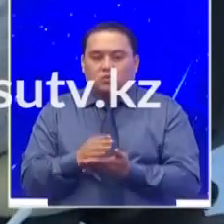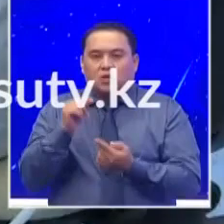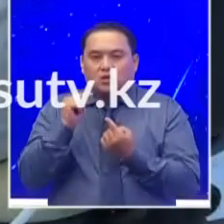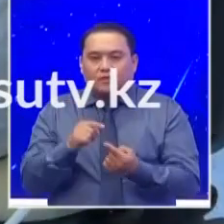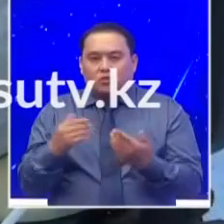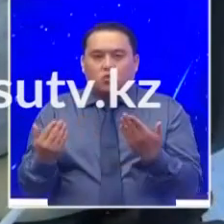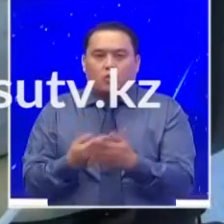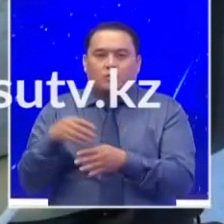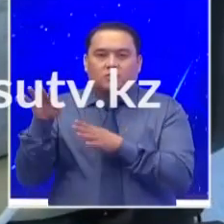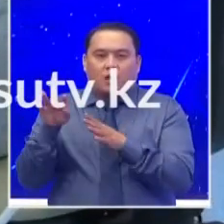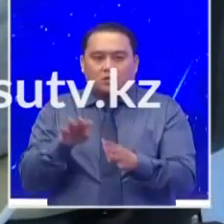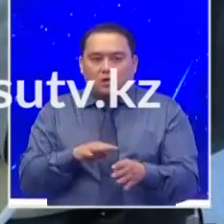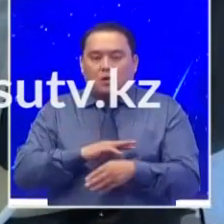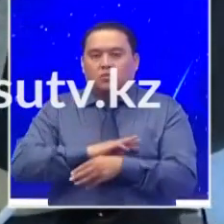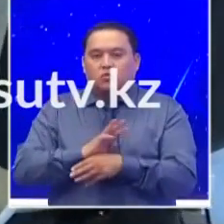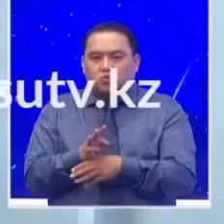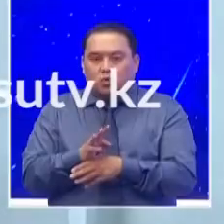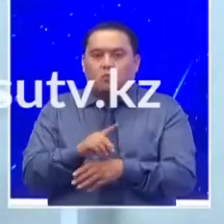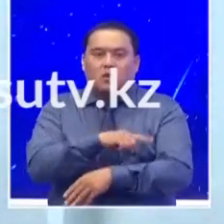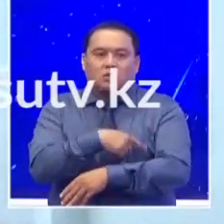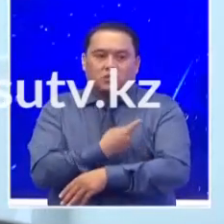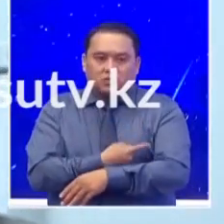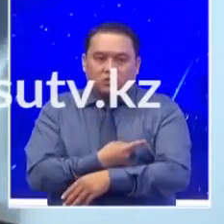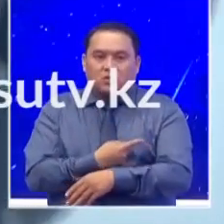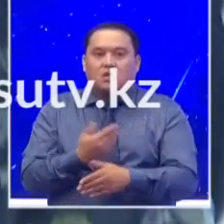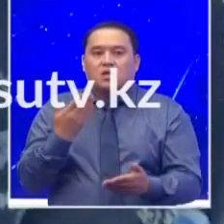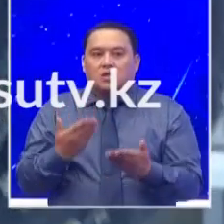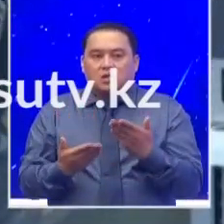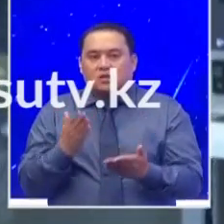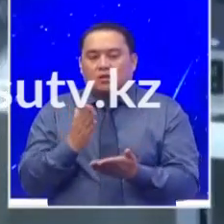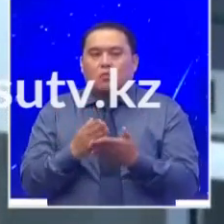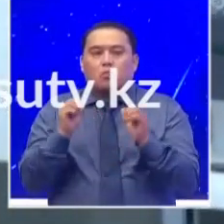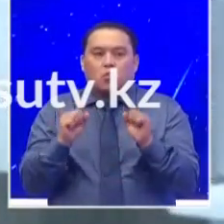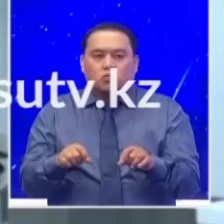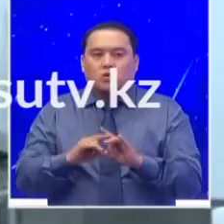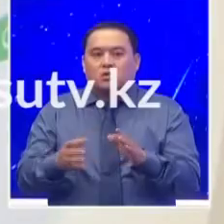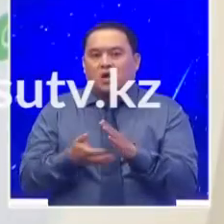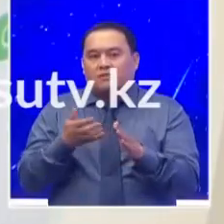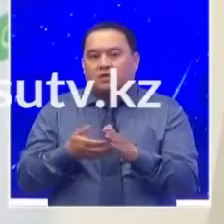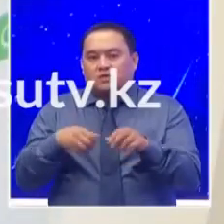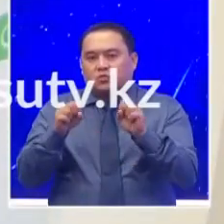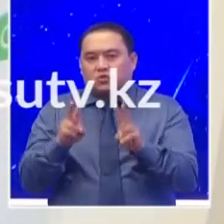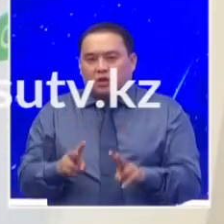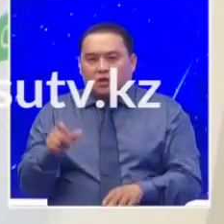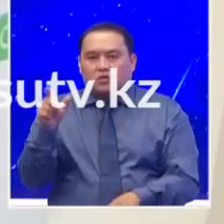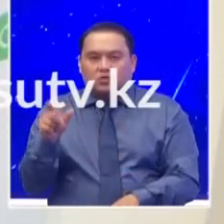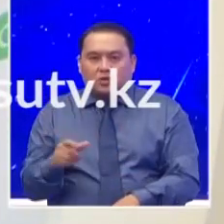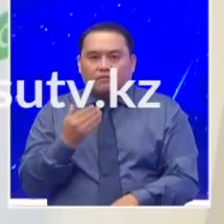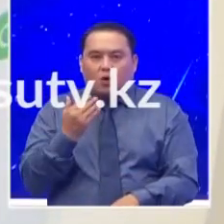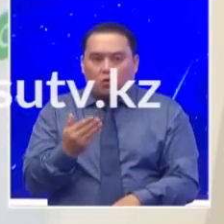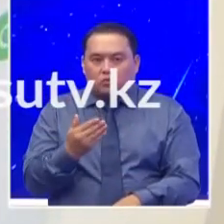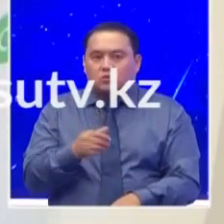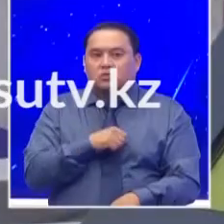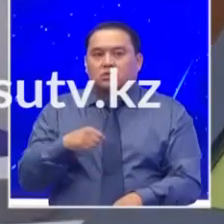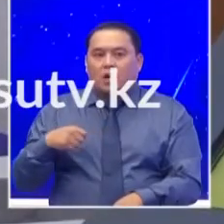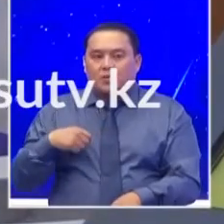Соответствует современным стандартам и оснащенность самой больницы. Единственным нареканием можно отметить нехватку квалифицированного персонала. Впрочем,